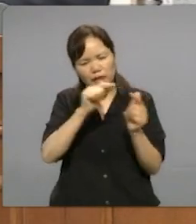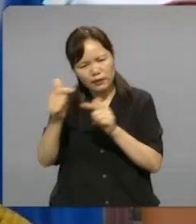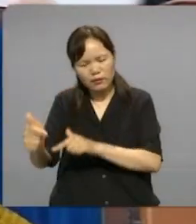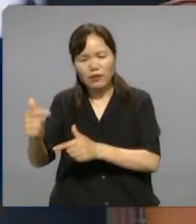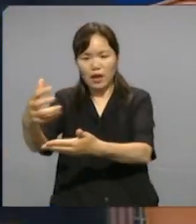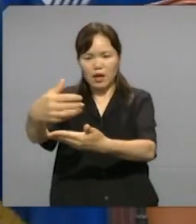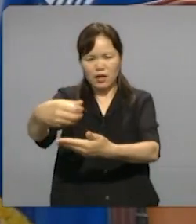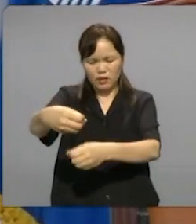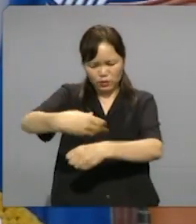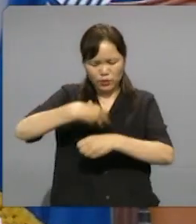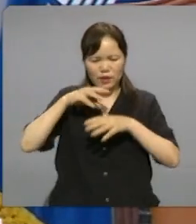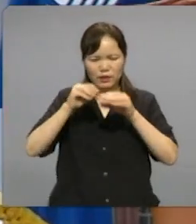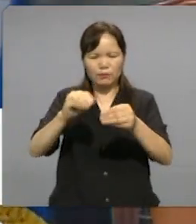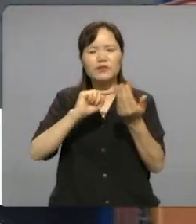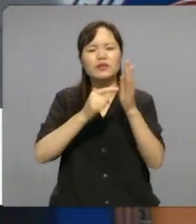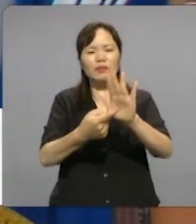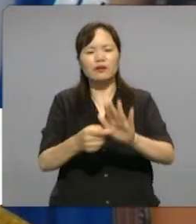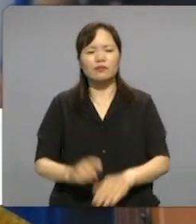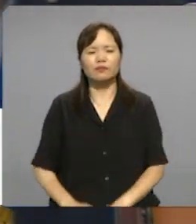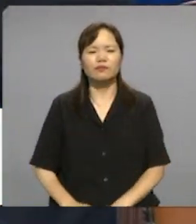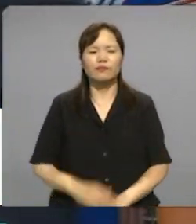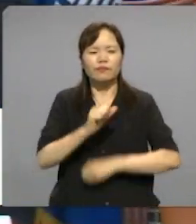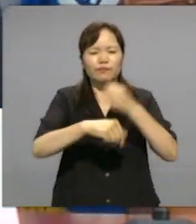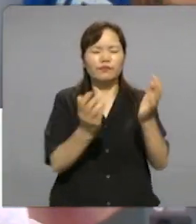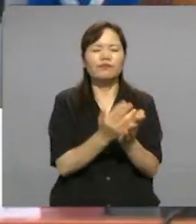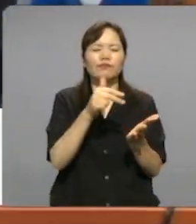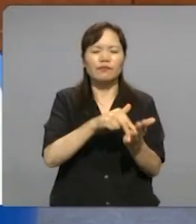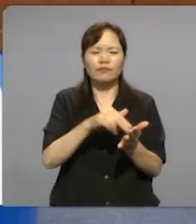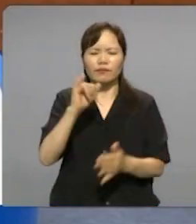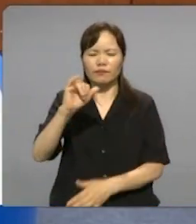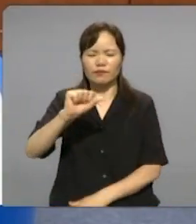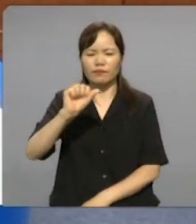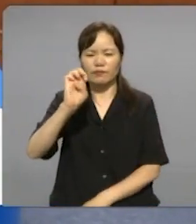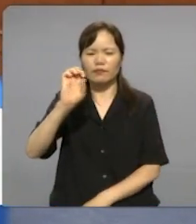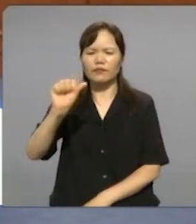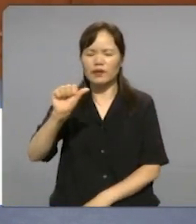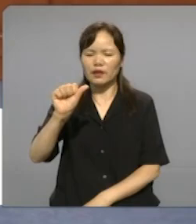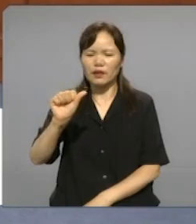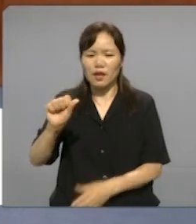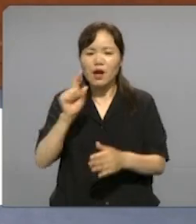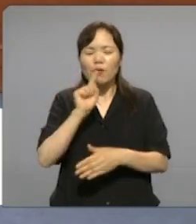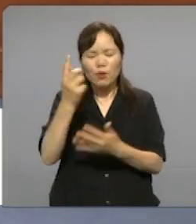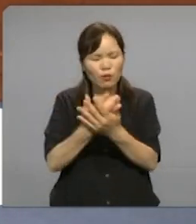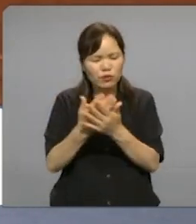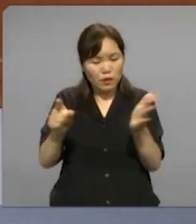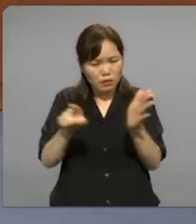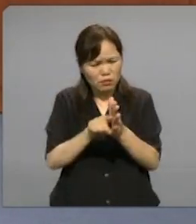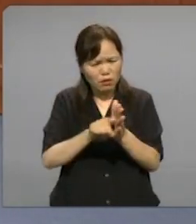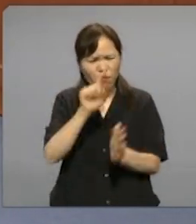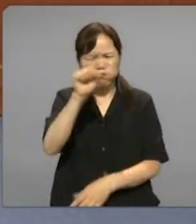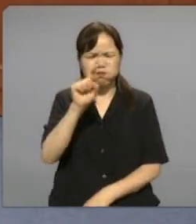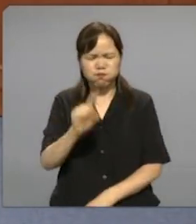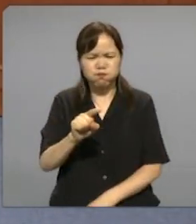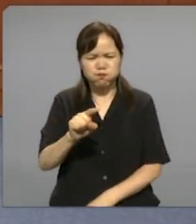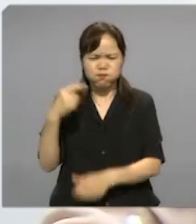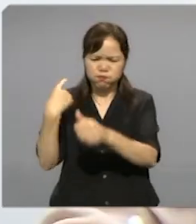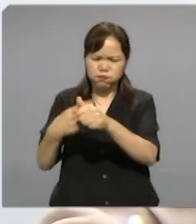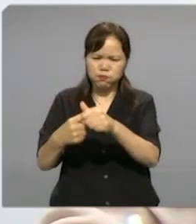내놨습니다. 더불어민주당은 IAEA 검증의 신뢰성에 의문을 제기하며 공세 수위를